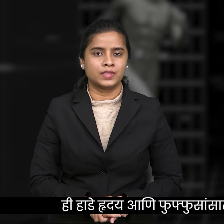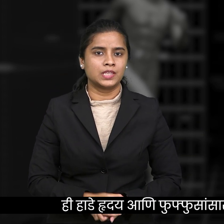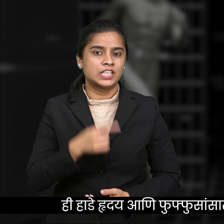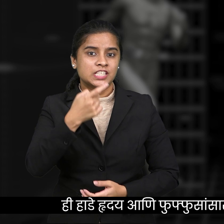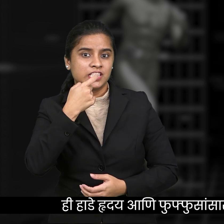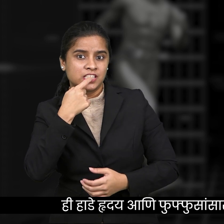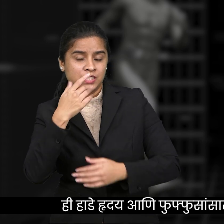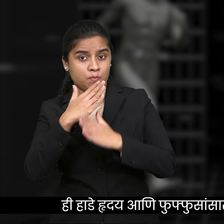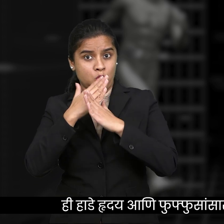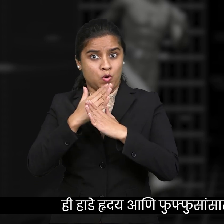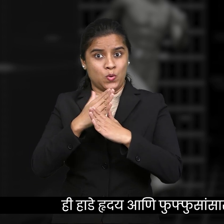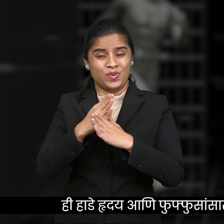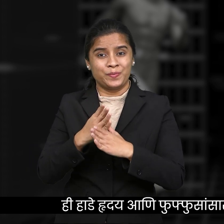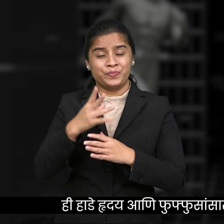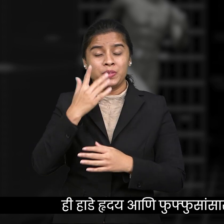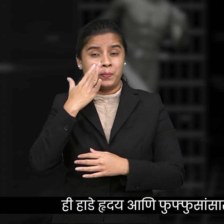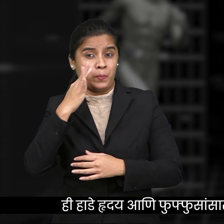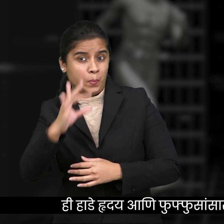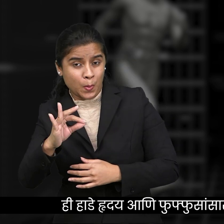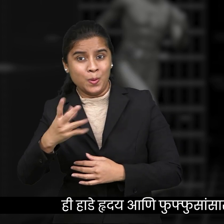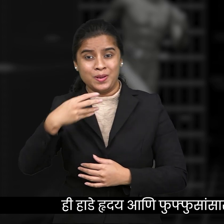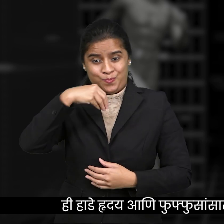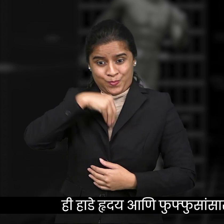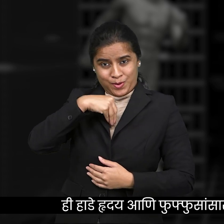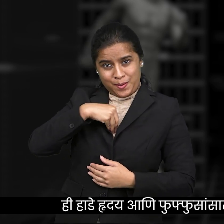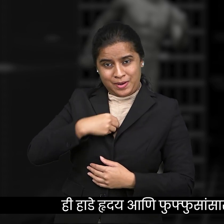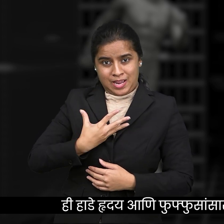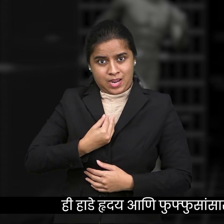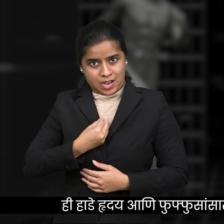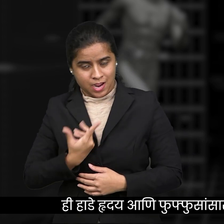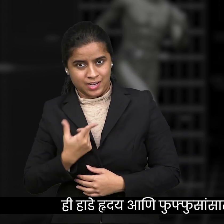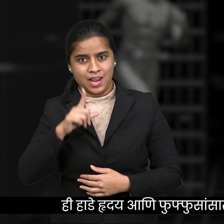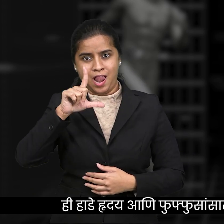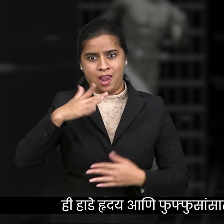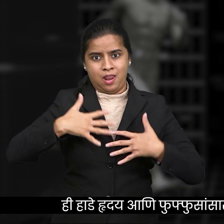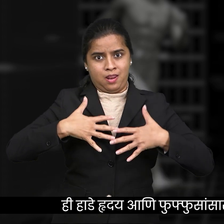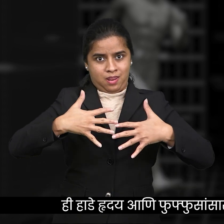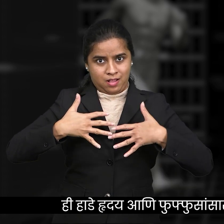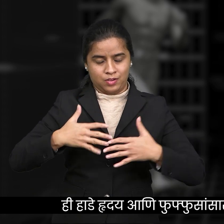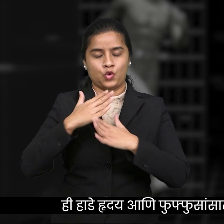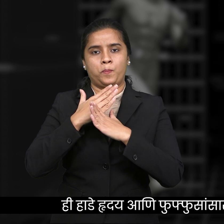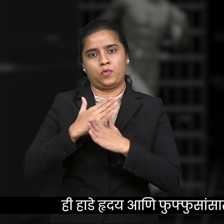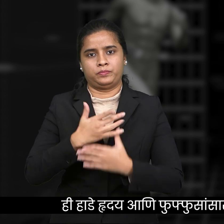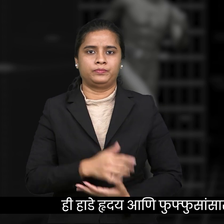हे हाडे हृदय आणि फुफ्फुसांसारख्या महत्त्वाच्या अवयवांचे संरक्षण करतात.